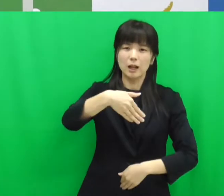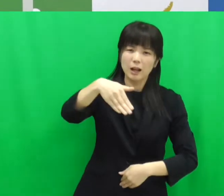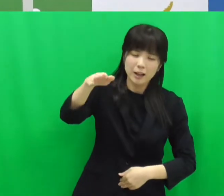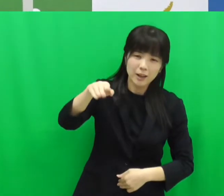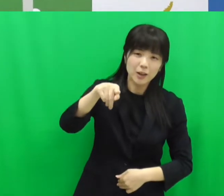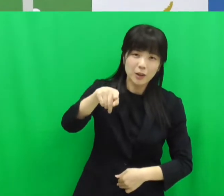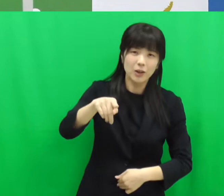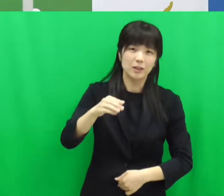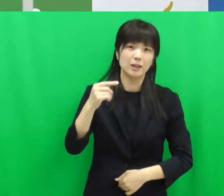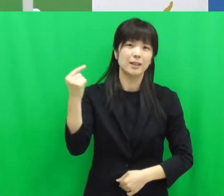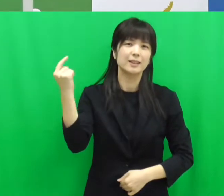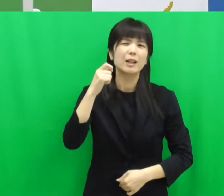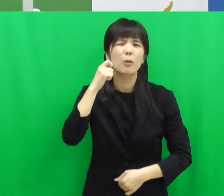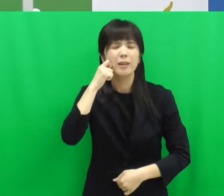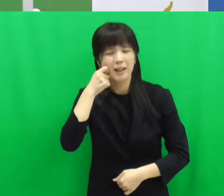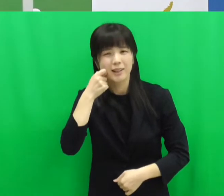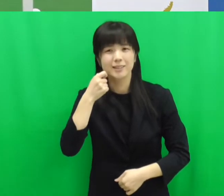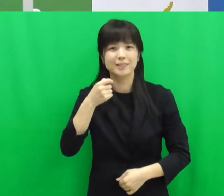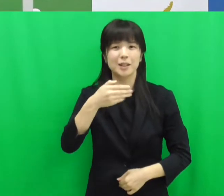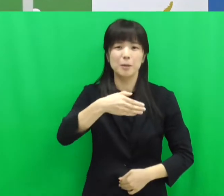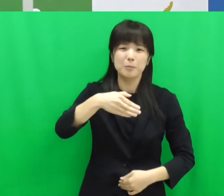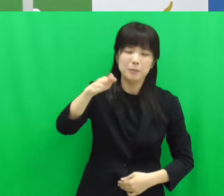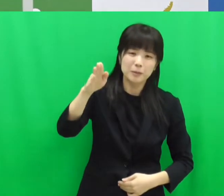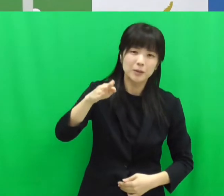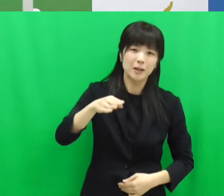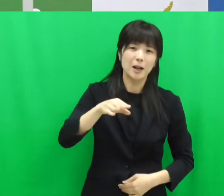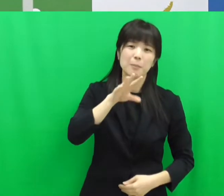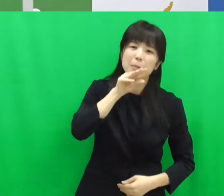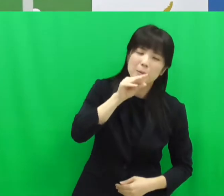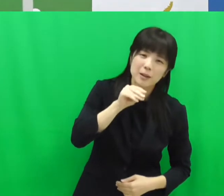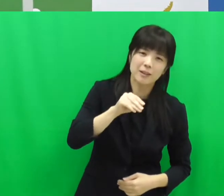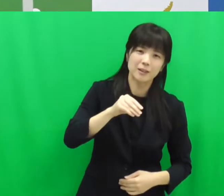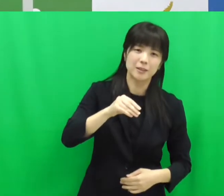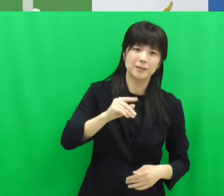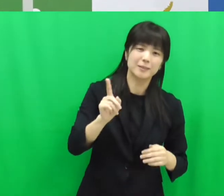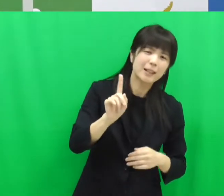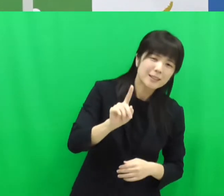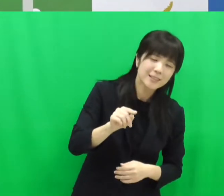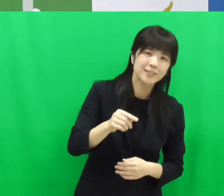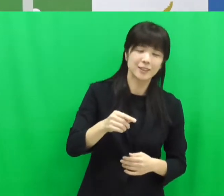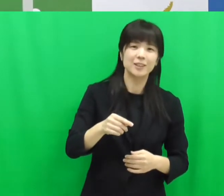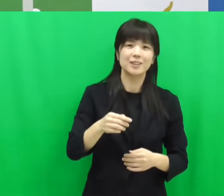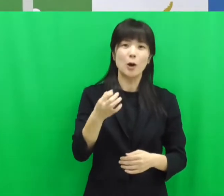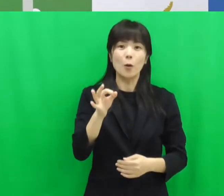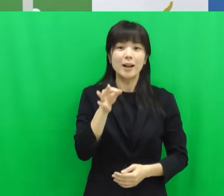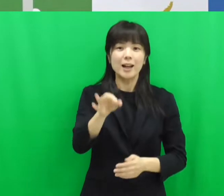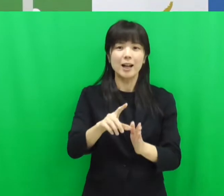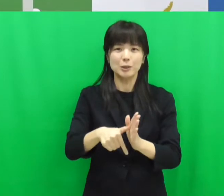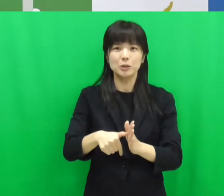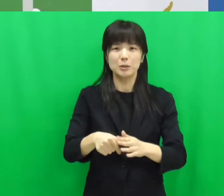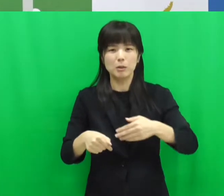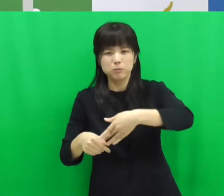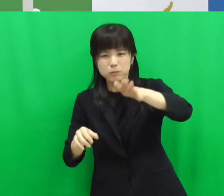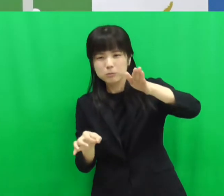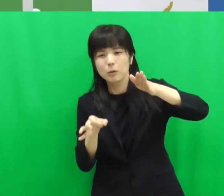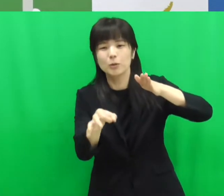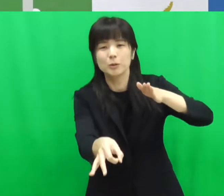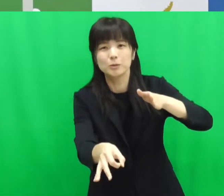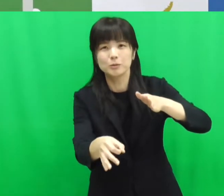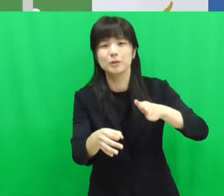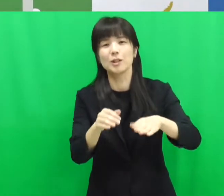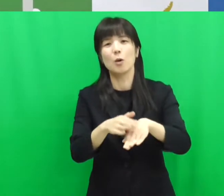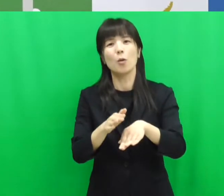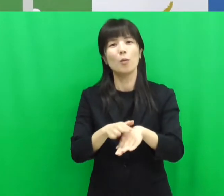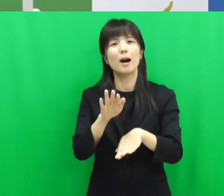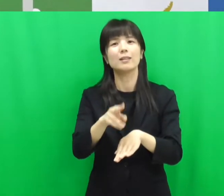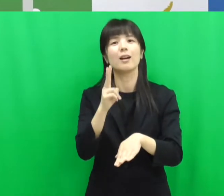ションを開けてですねこう話をされる、お金払うにまだこうやってお金払ったりされることもあったらしいんですが、まあ、そういった煩わしさがお客様にもあり